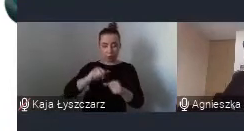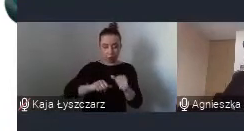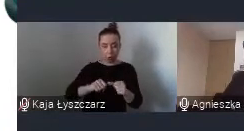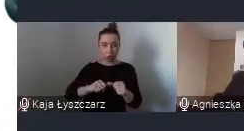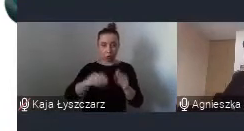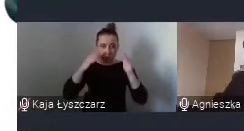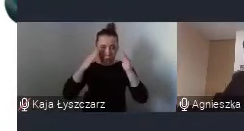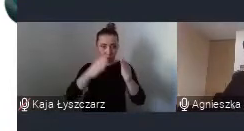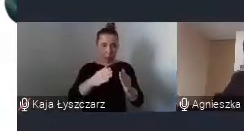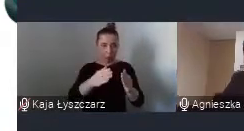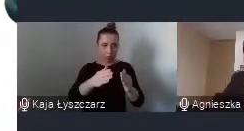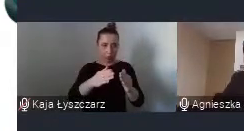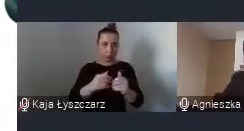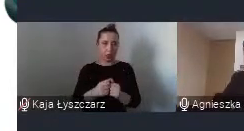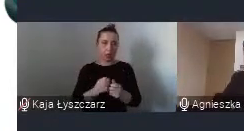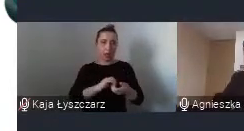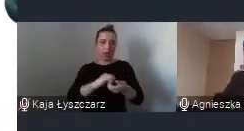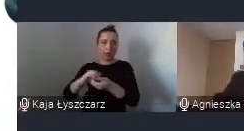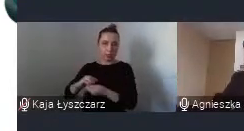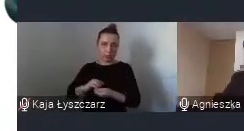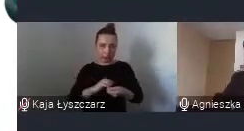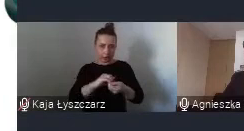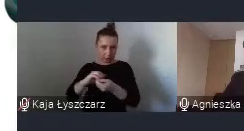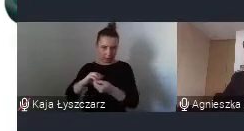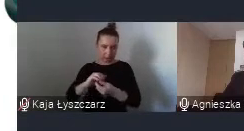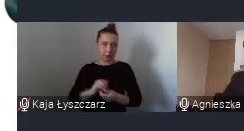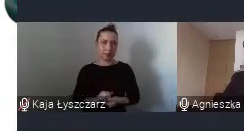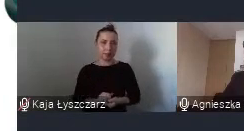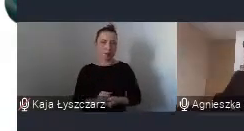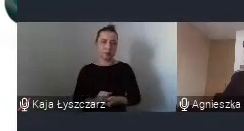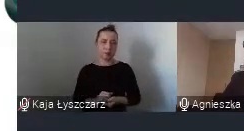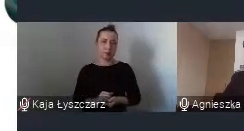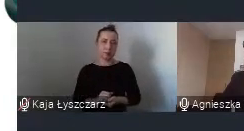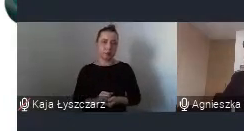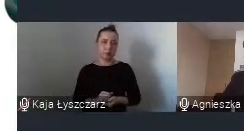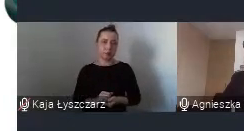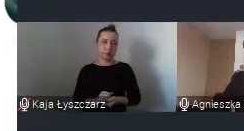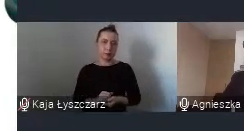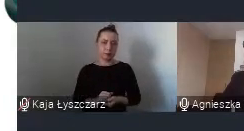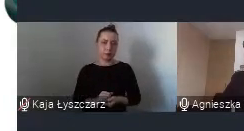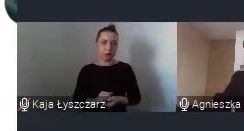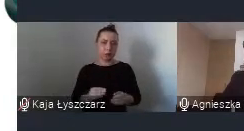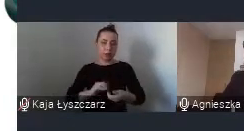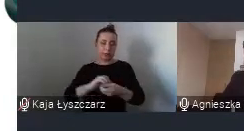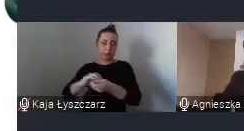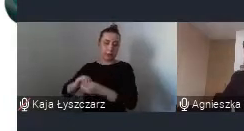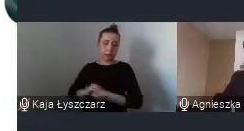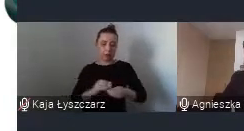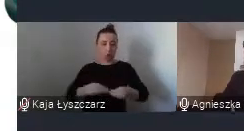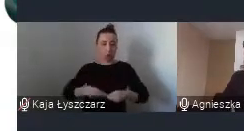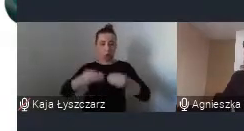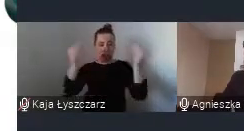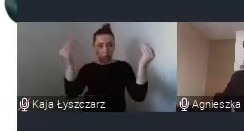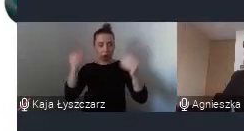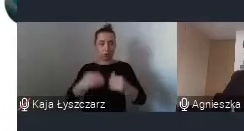podejściu zintegrowanym, to też jest temat bardzo podejmowany w Polsce, zintegrowany rozwój miast. No i